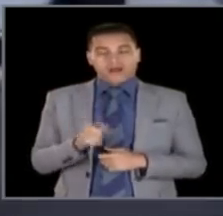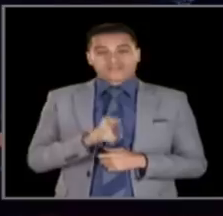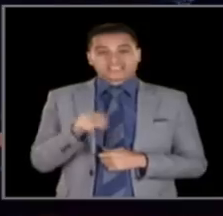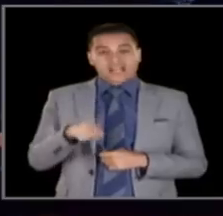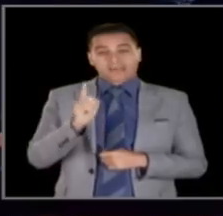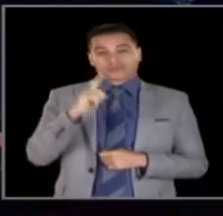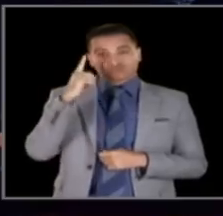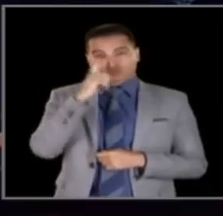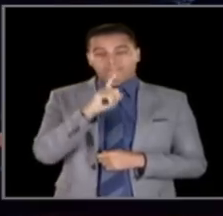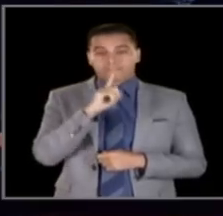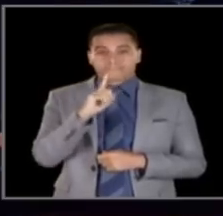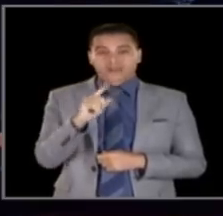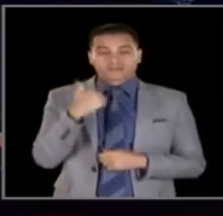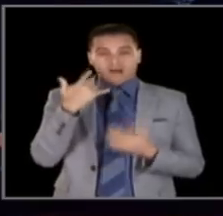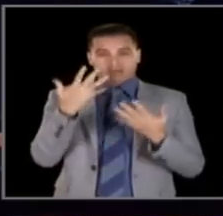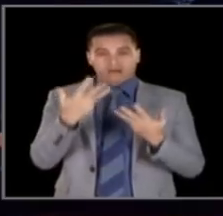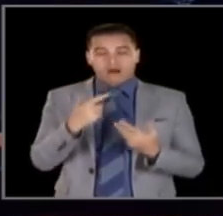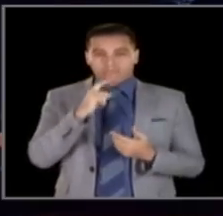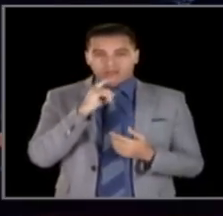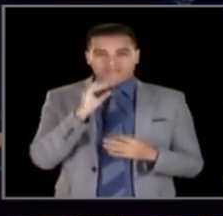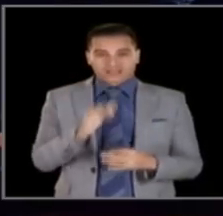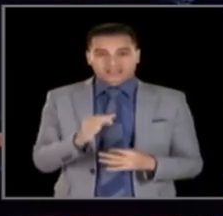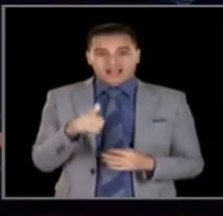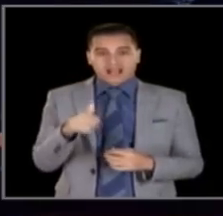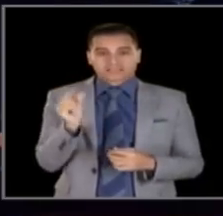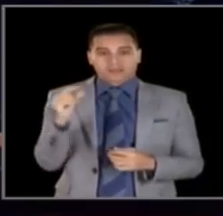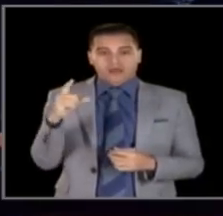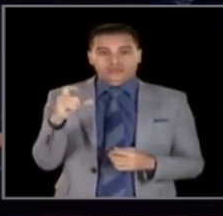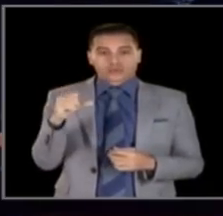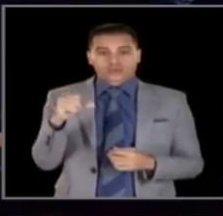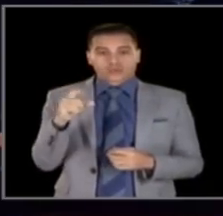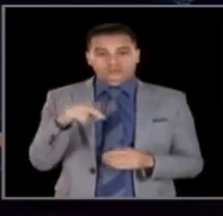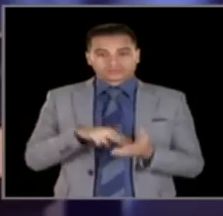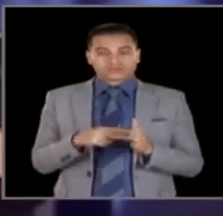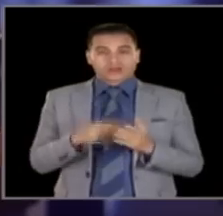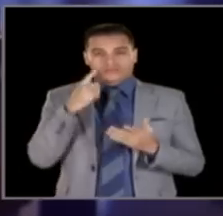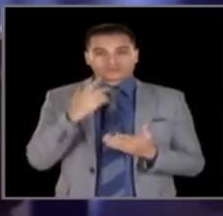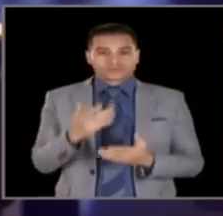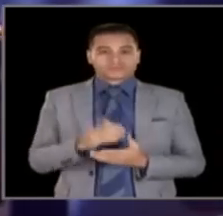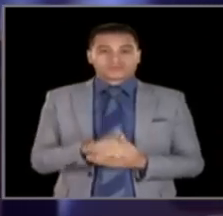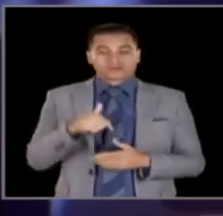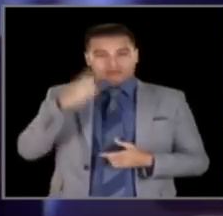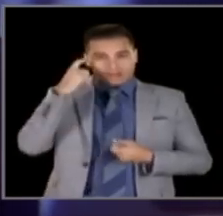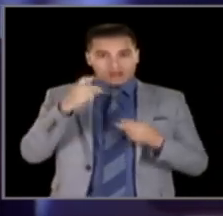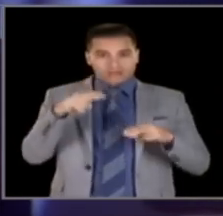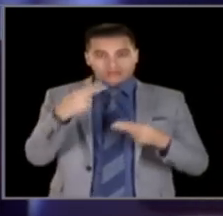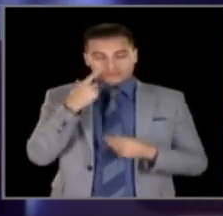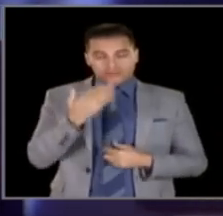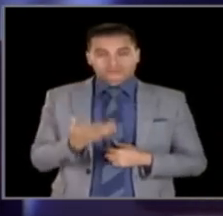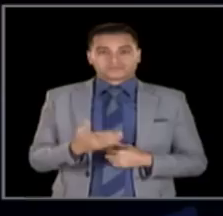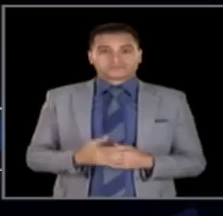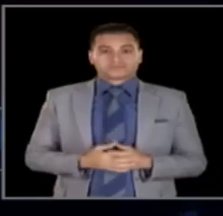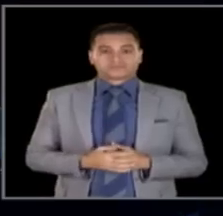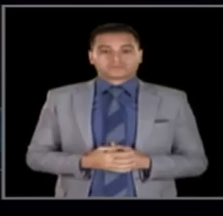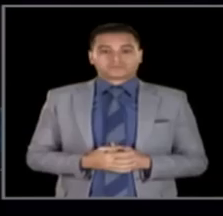مش صعبة، ولكن طبعا السكور مخلي أندرو متوتر. تحت الضغط.